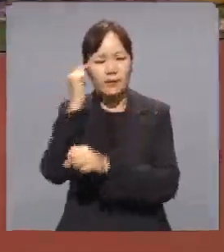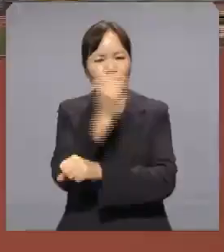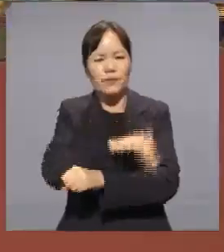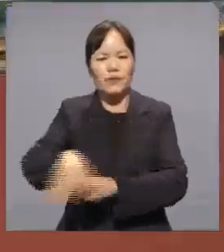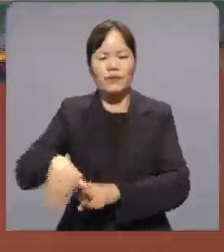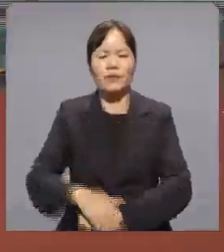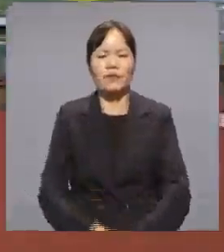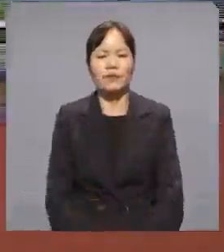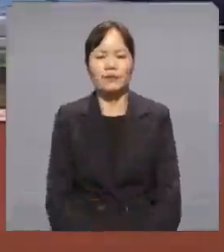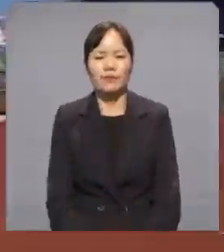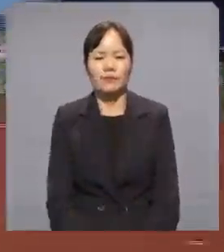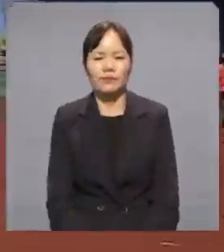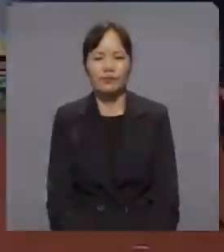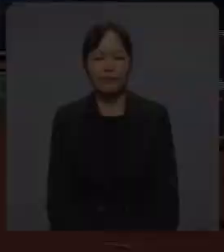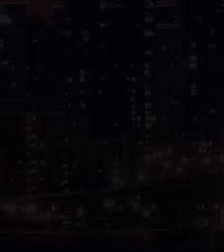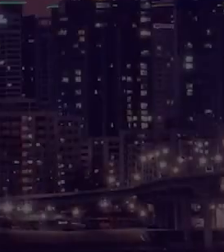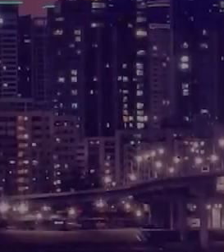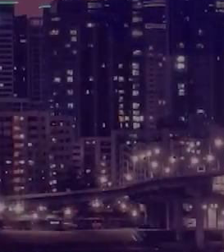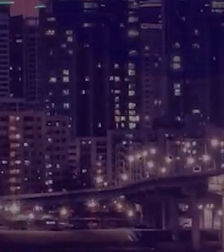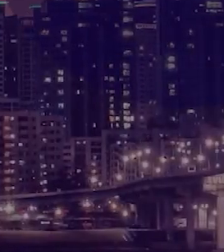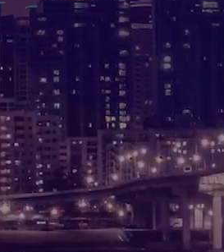OBS 뉴스 문정진입니다